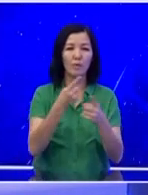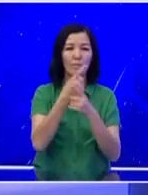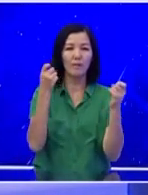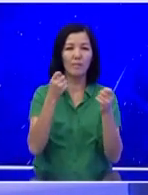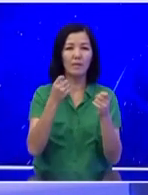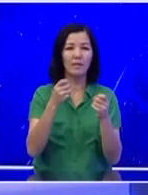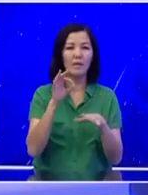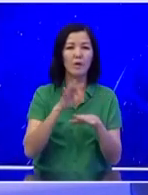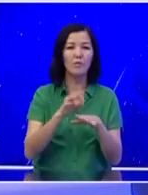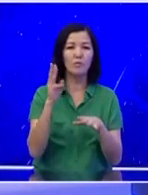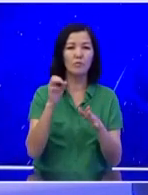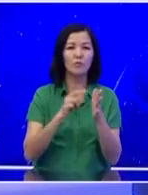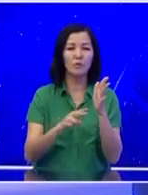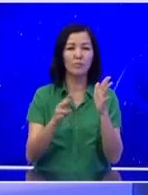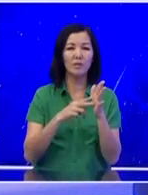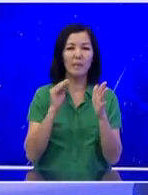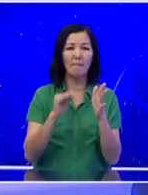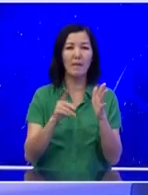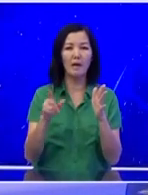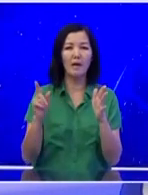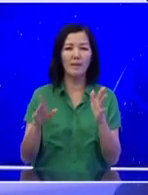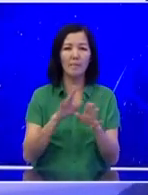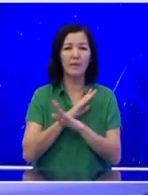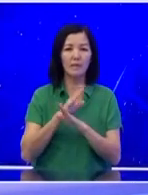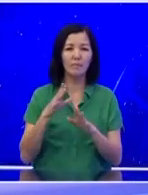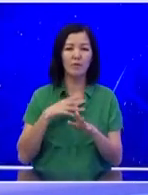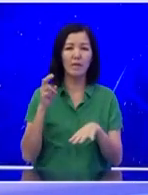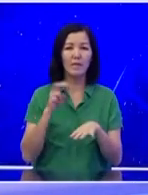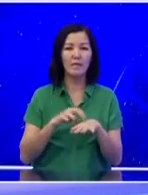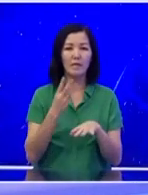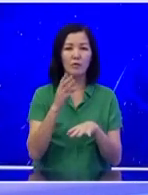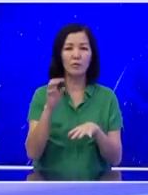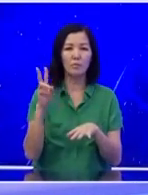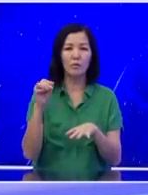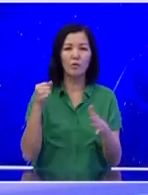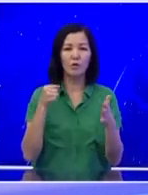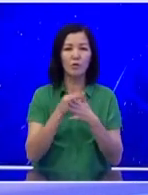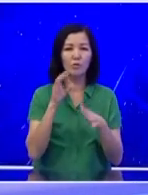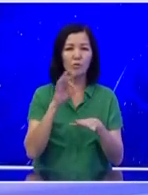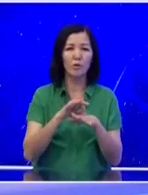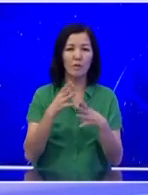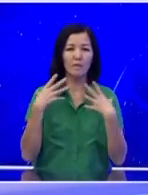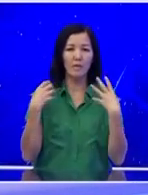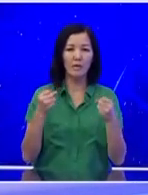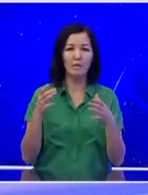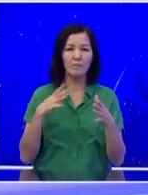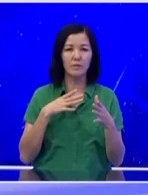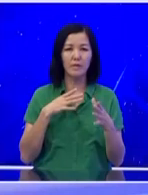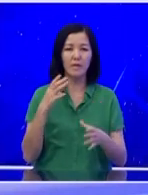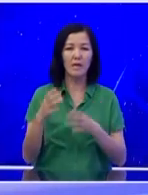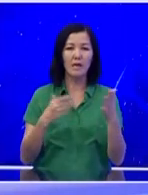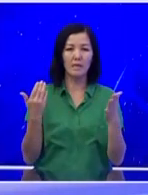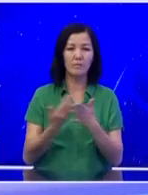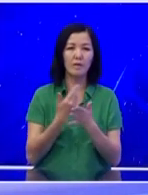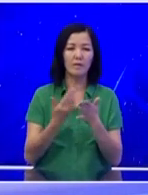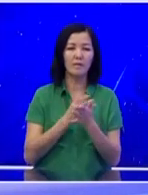індеттен 377 мыңнан аса артық адам қайтыс болған. Дәрігерлер 3 миллионға жуық науқасты айықтырып,